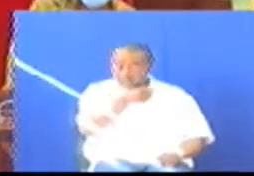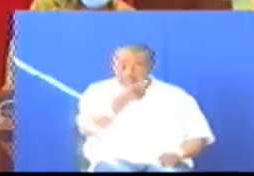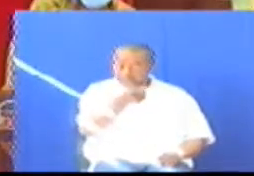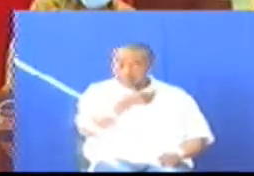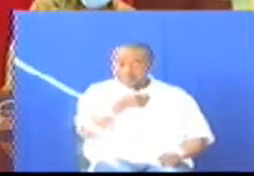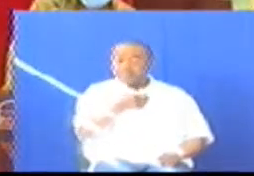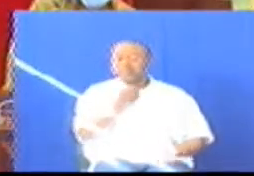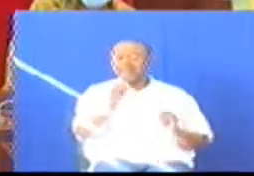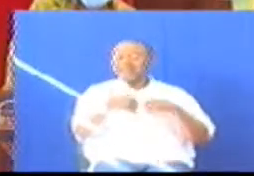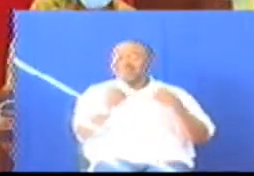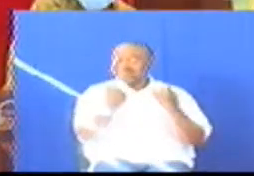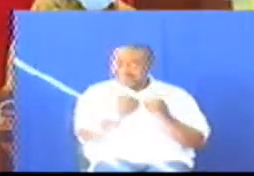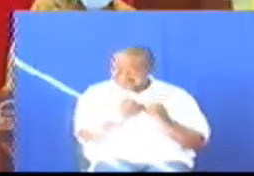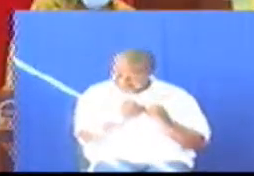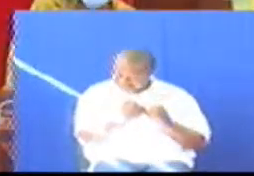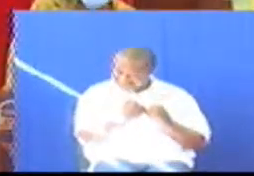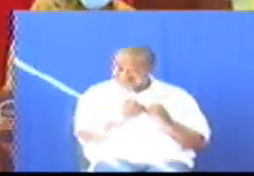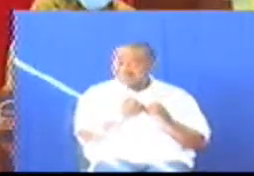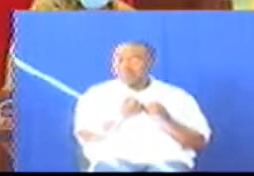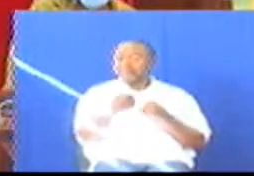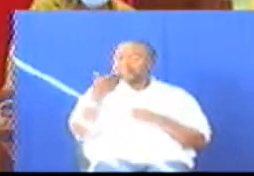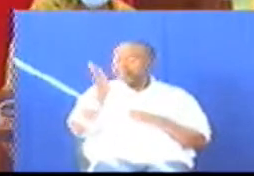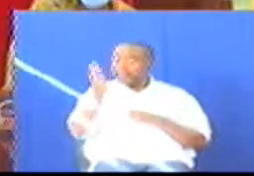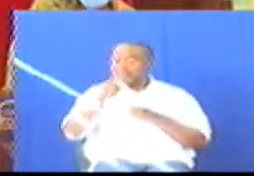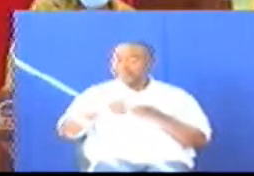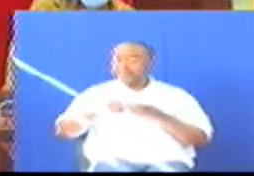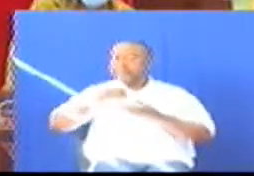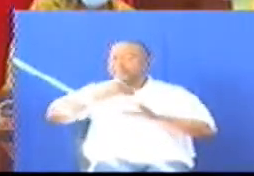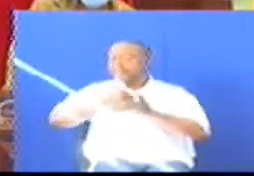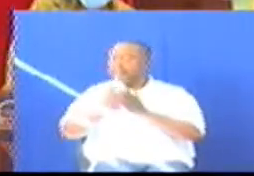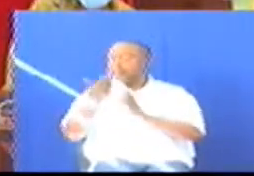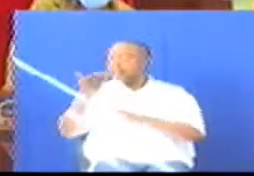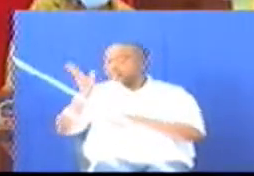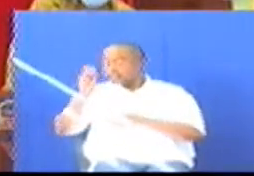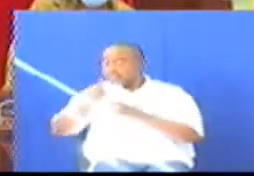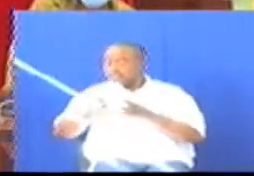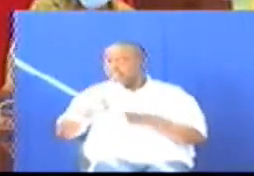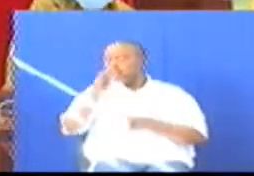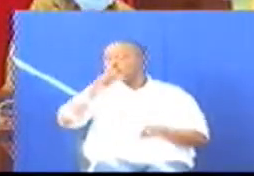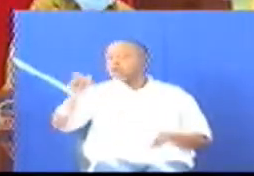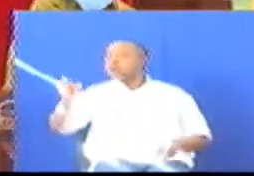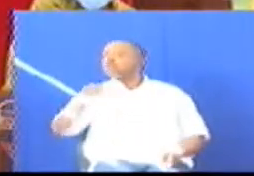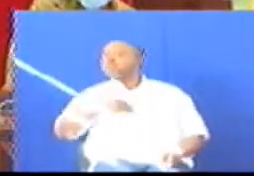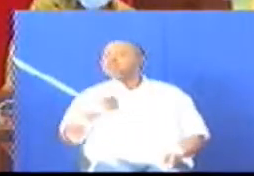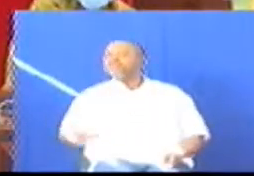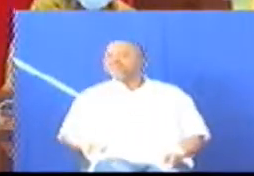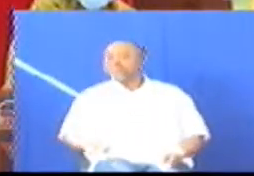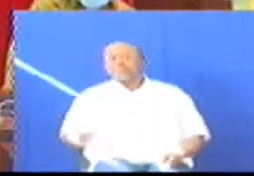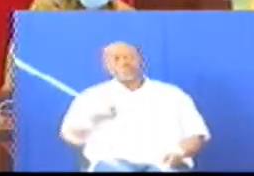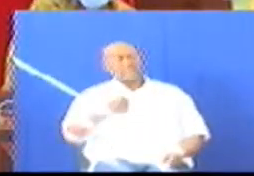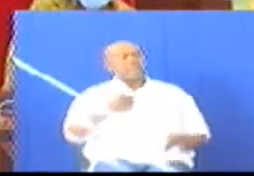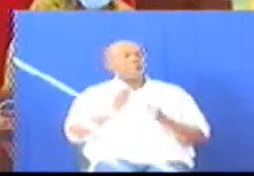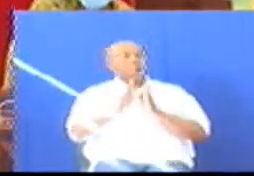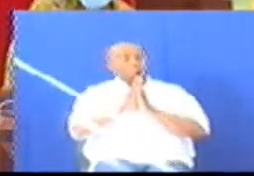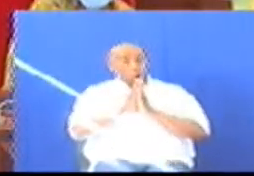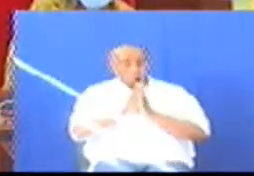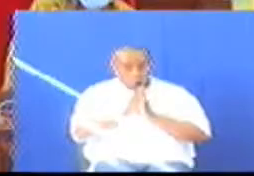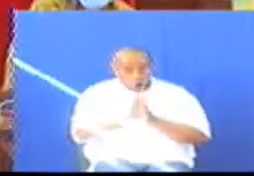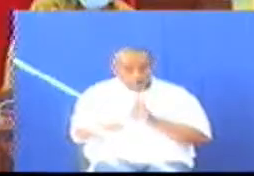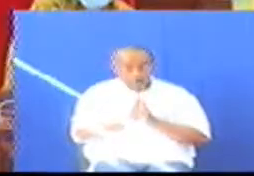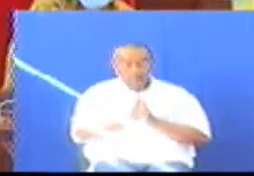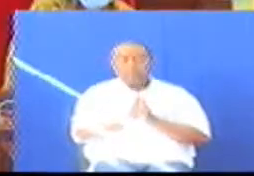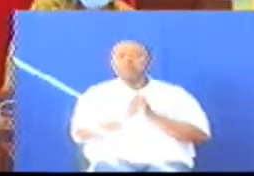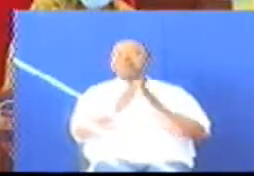na idara za serikali, na madeni mengine ni kwa watu binafsi. Niombe sasa TANESCO na wizara